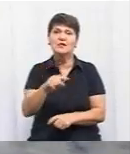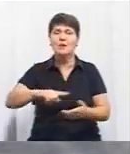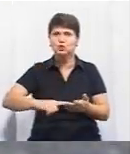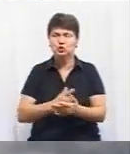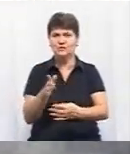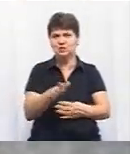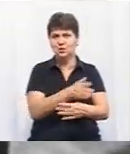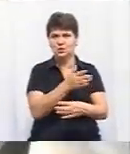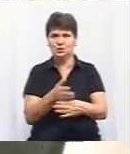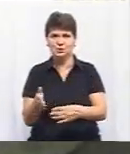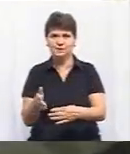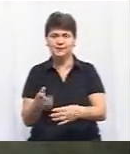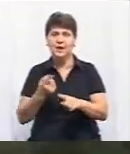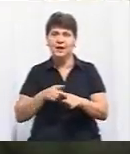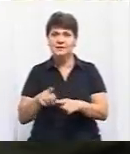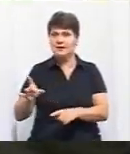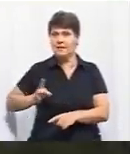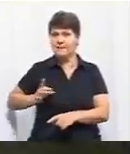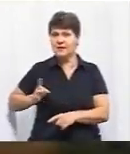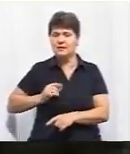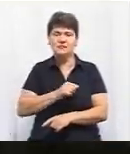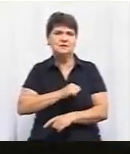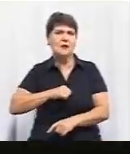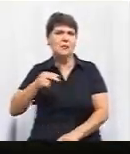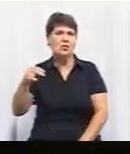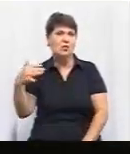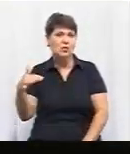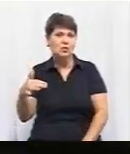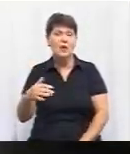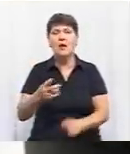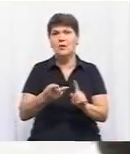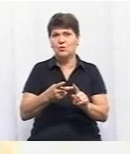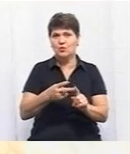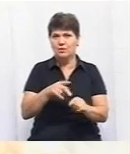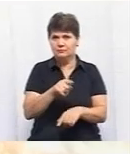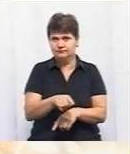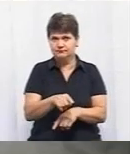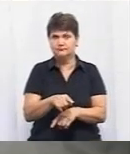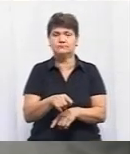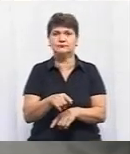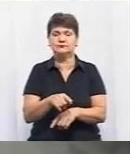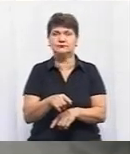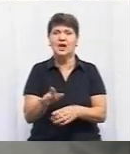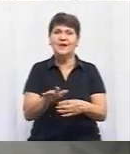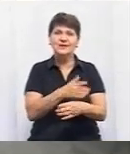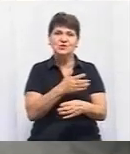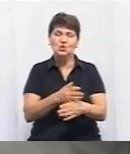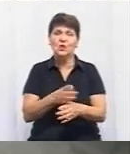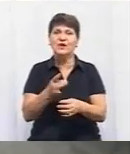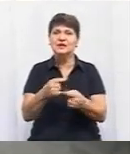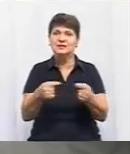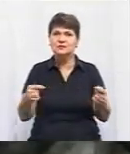знову сортують. Це біла, це сама дорожча. Тоді ця йде вторичка. Відсортовану